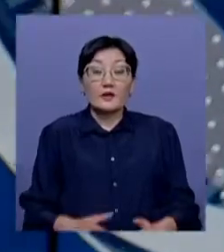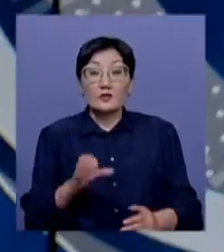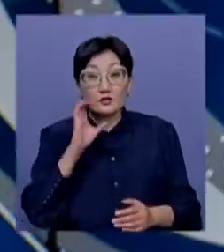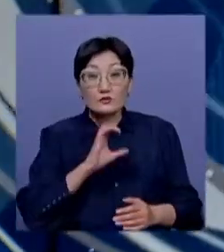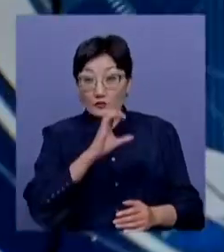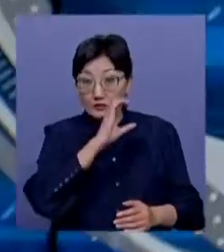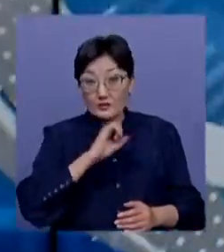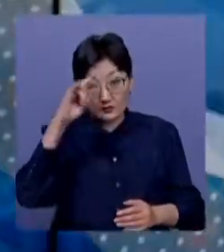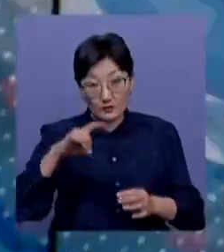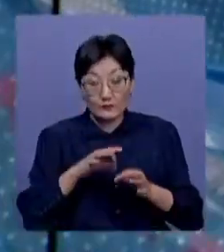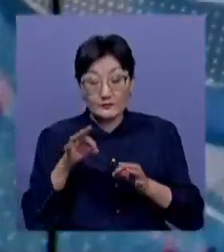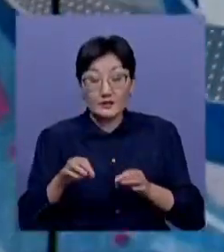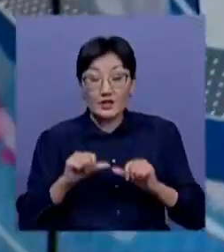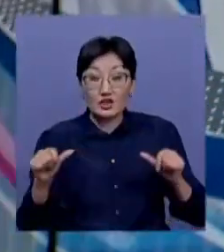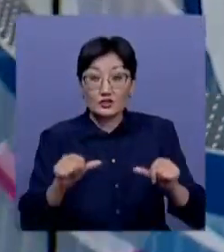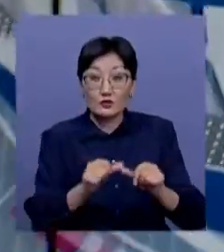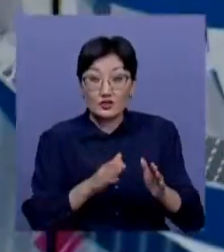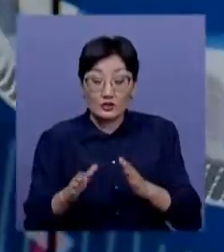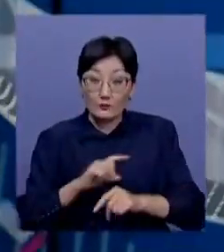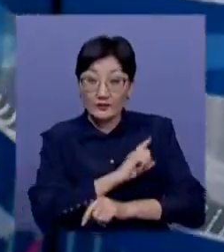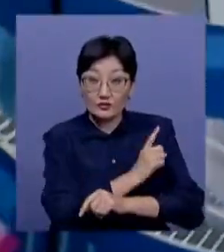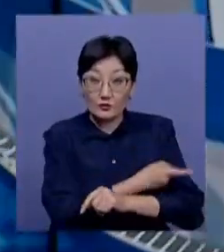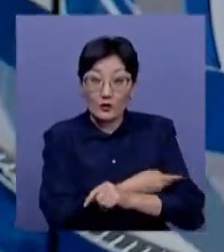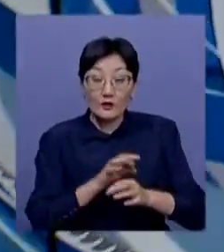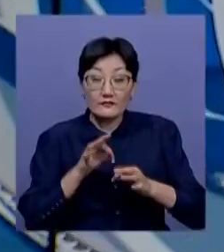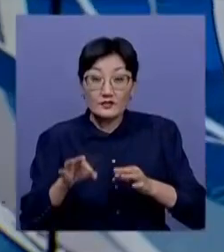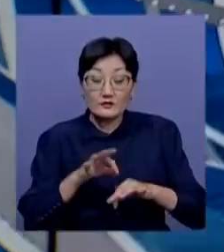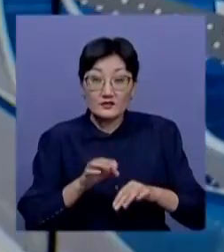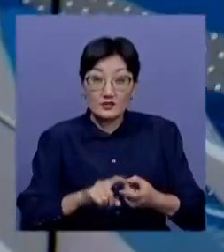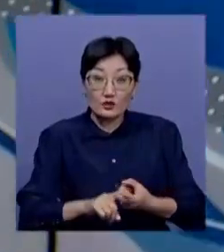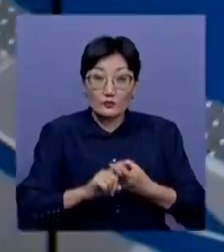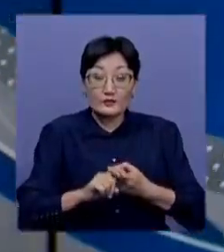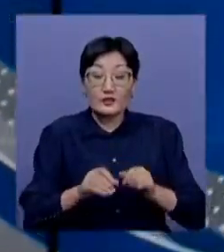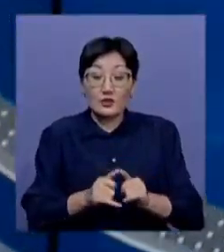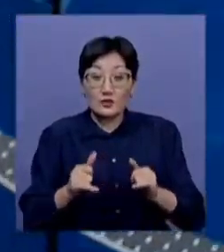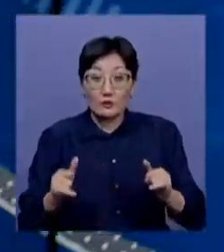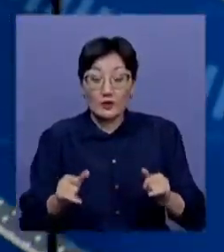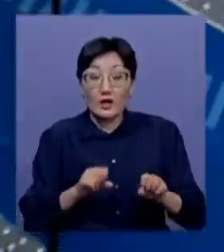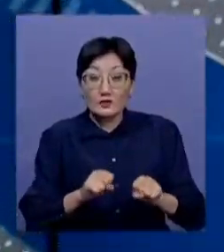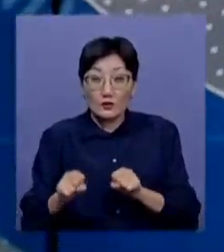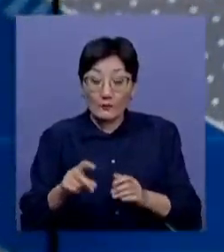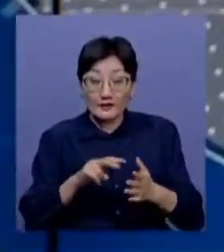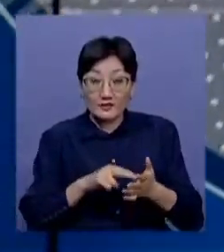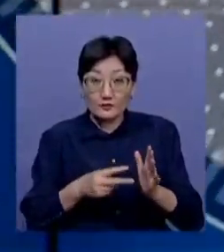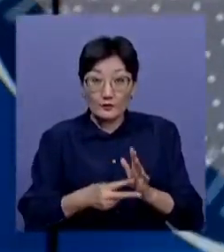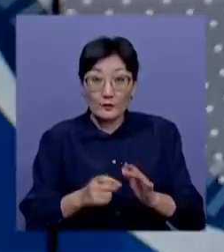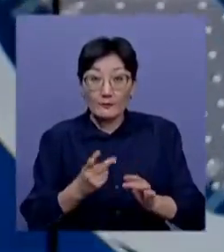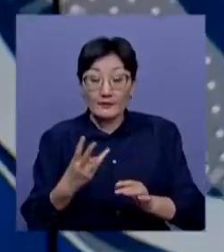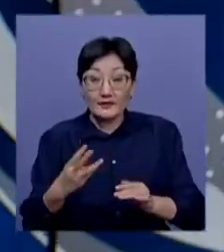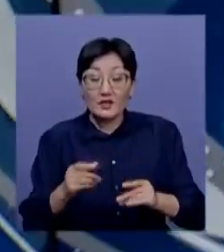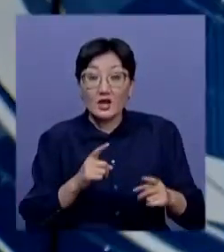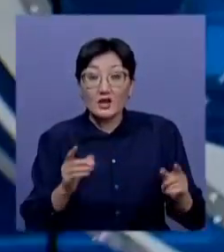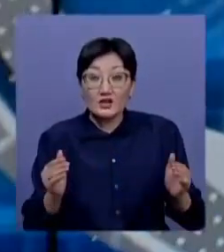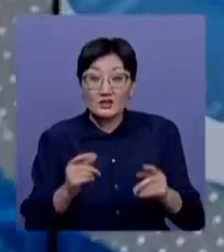Солтүстік Қазақстан облысында карантин шаралары күшейтілді. Өңірде коронавирус инфекциясының таралмауын алдын алу мақсатында бір қатар